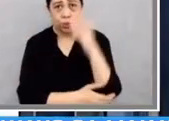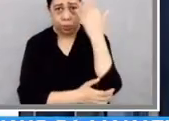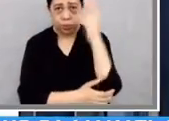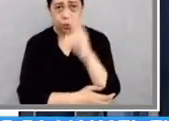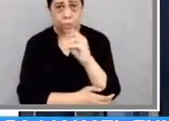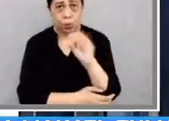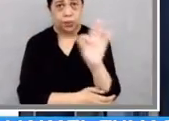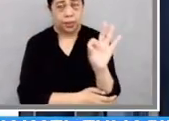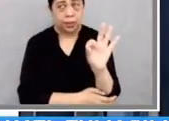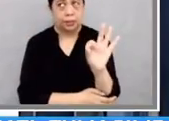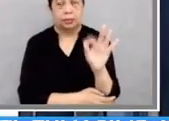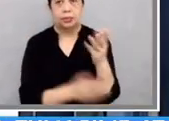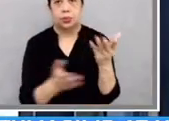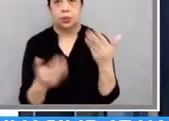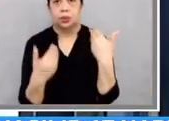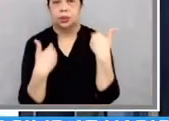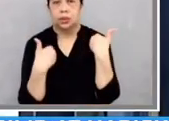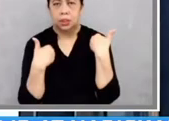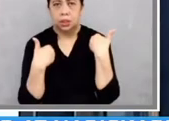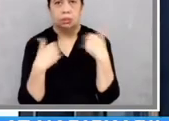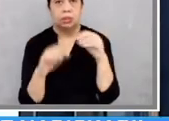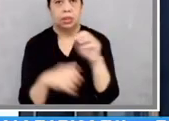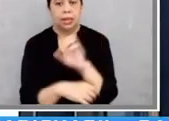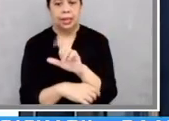wherein nagkaroon po kasi tayo ng El Nino